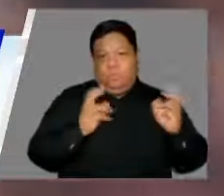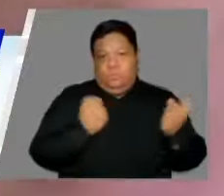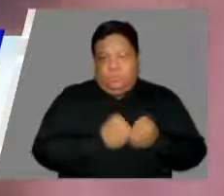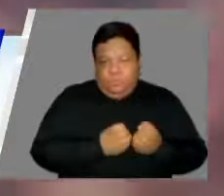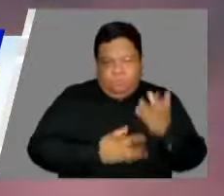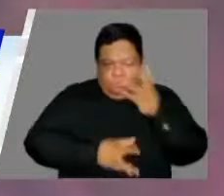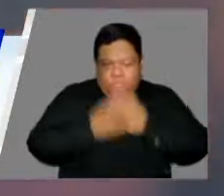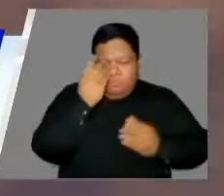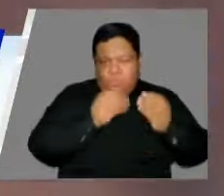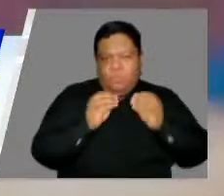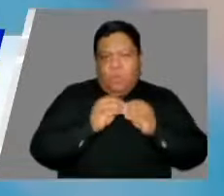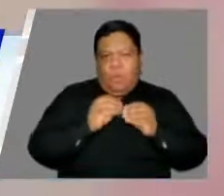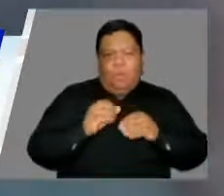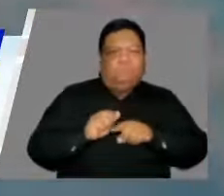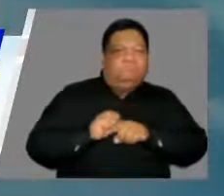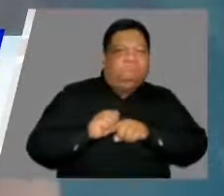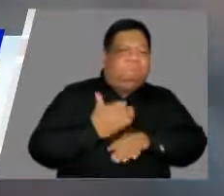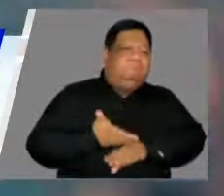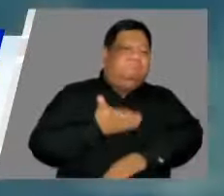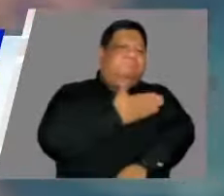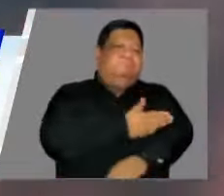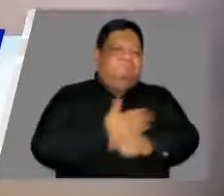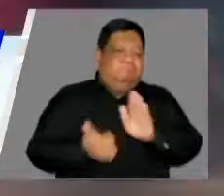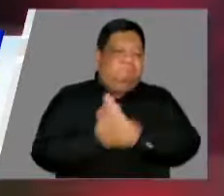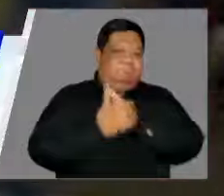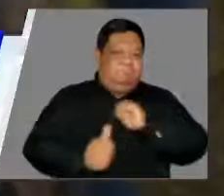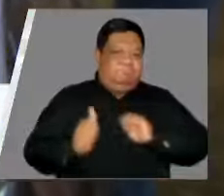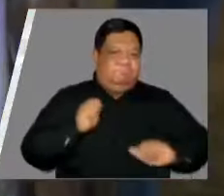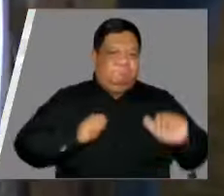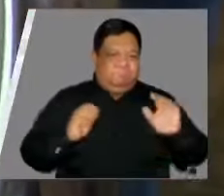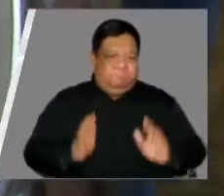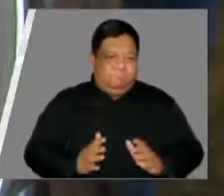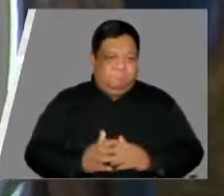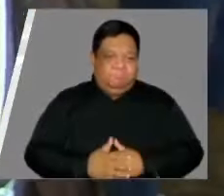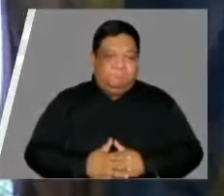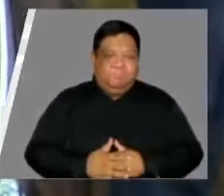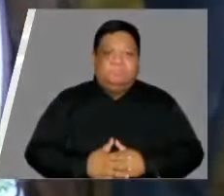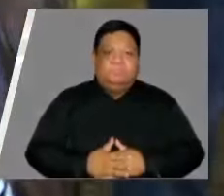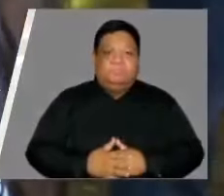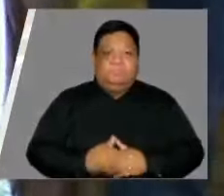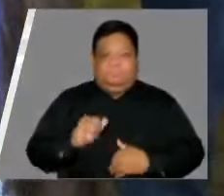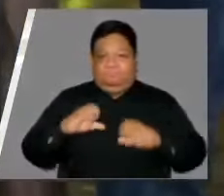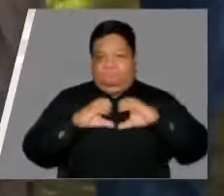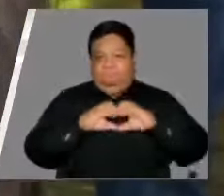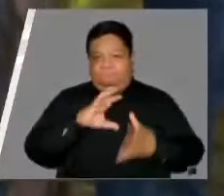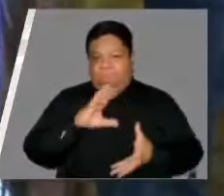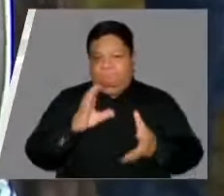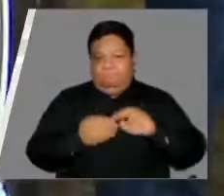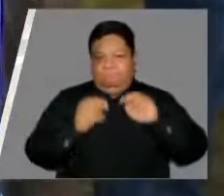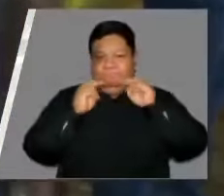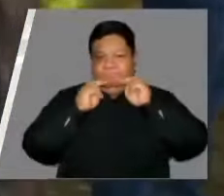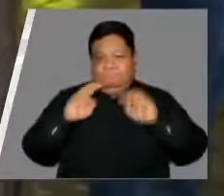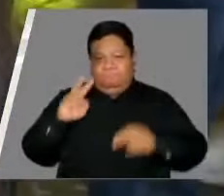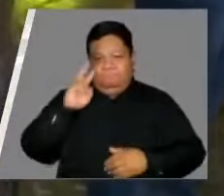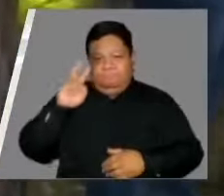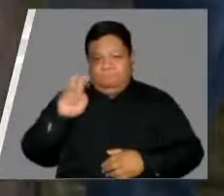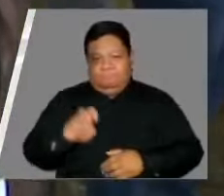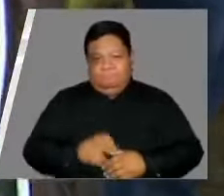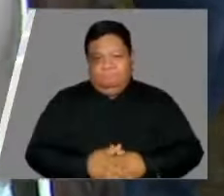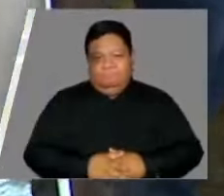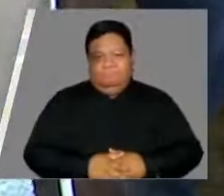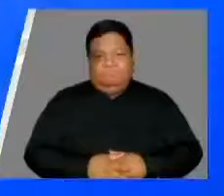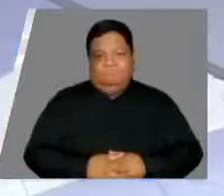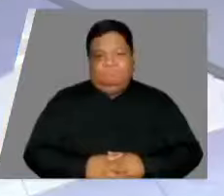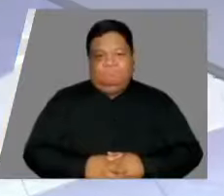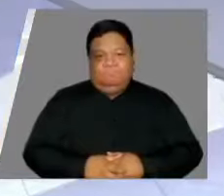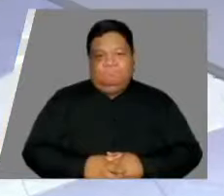ang kanyang skills as an actress. Para sa GMA Integrated News, Katatibayan ang inyong saksi.